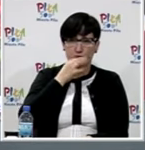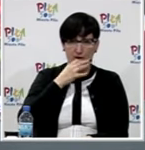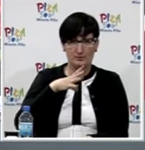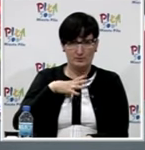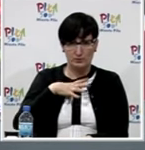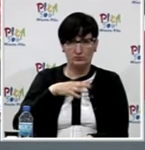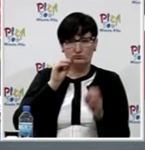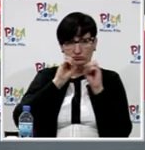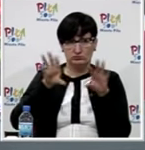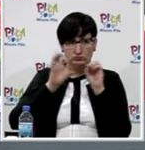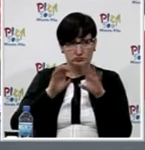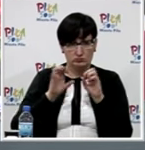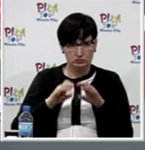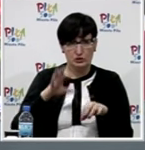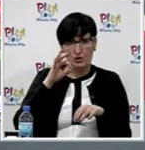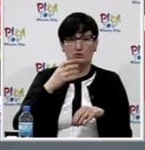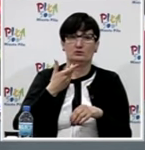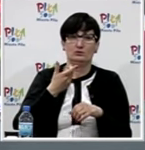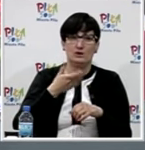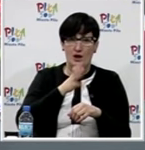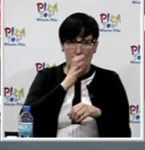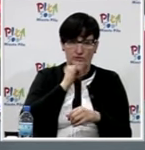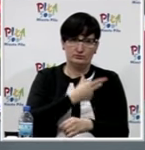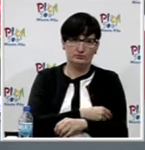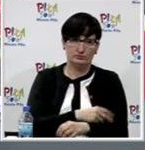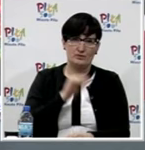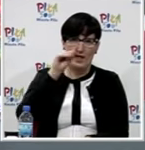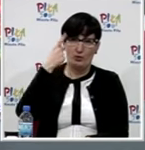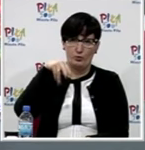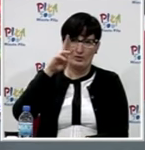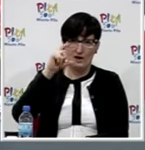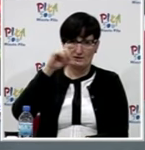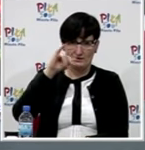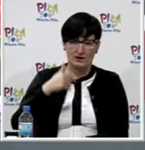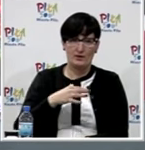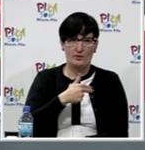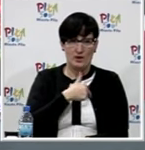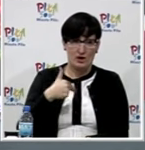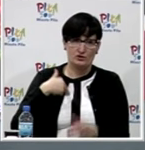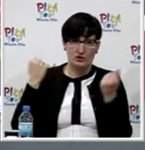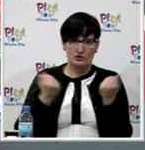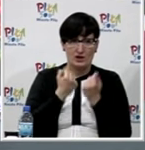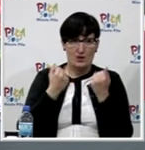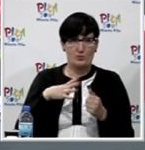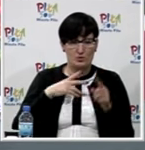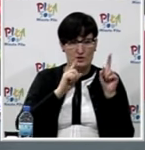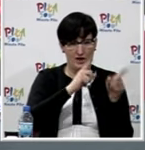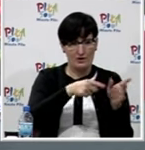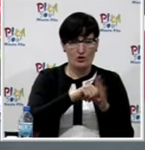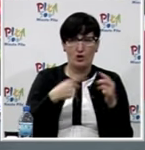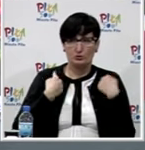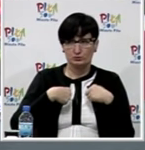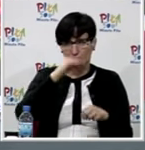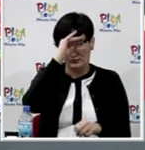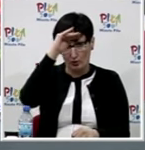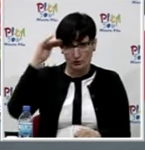zajęć warsztatowych, zajęć edukacyjnych. Następny dzień nasze działania były kierowane do osób dorosłych i tutaj